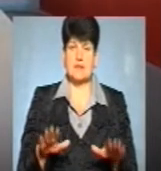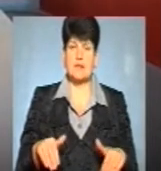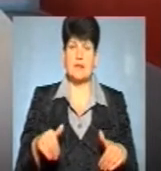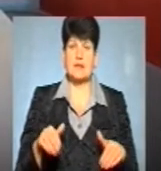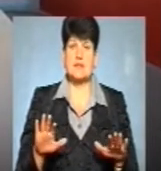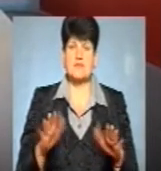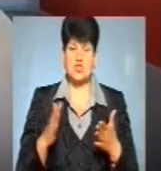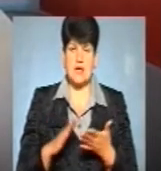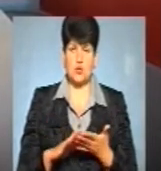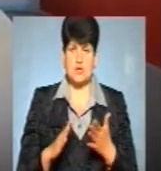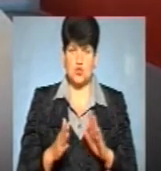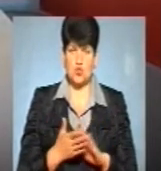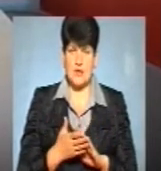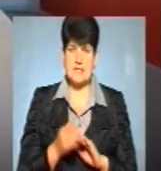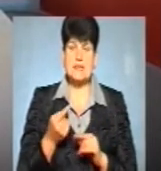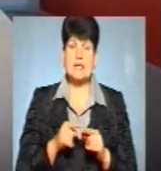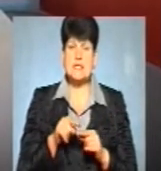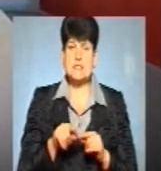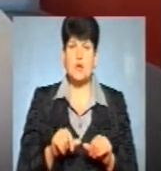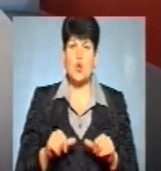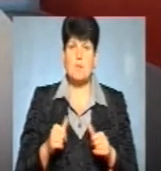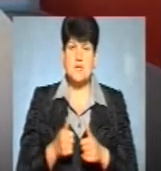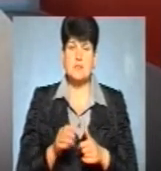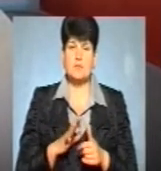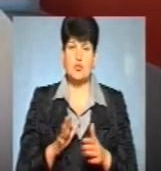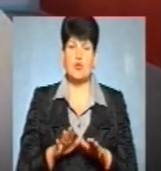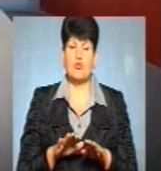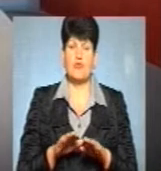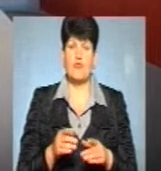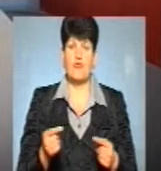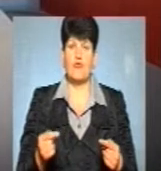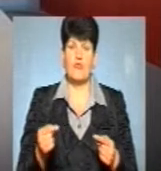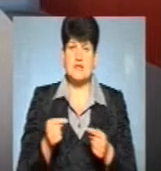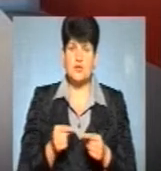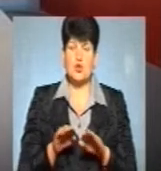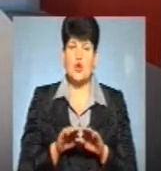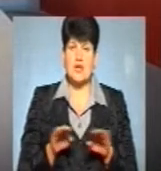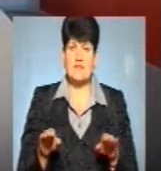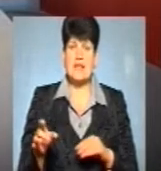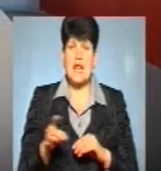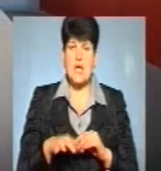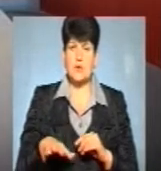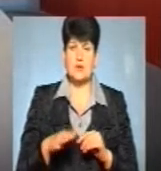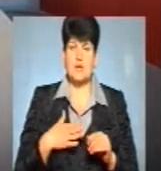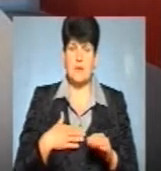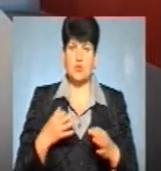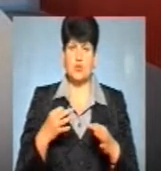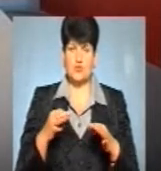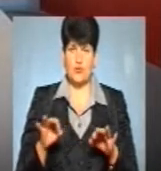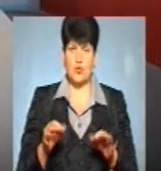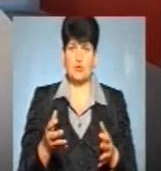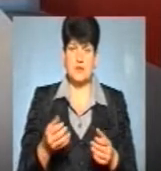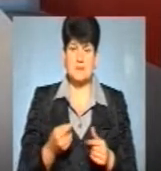надзвичайної ситуації. І на цій комісії було визначено рівень регіональний, що нам дозволило, отримавши такий